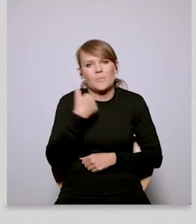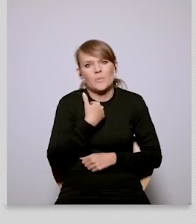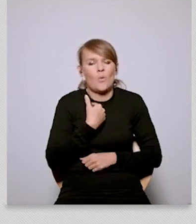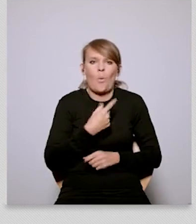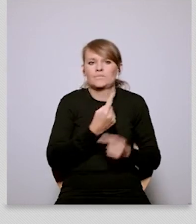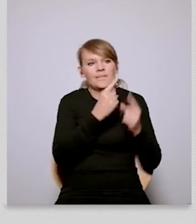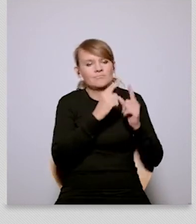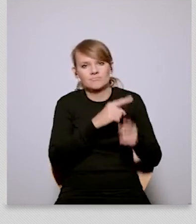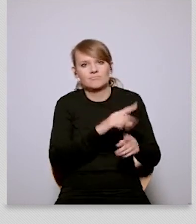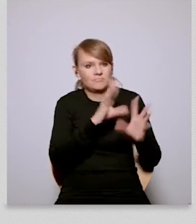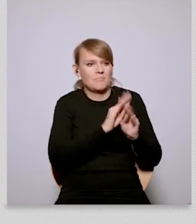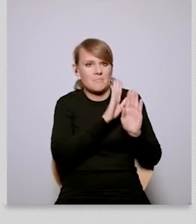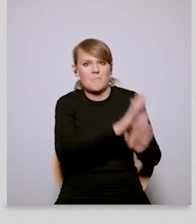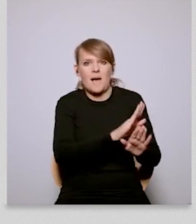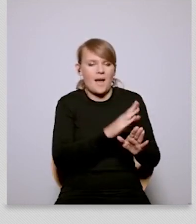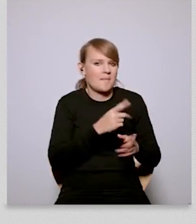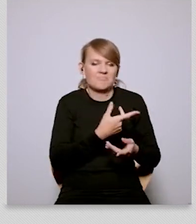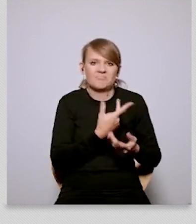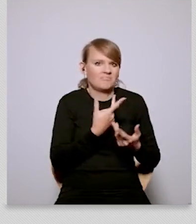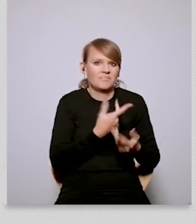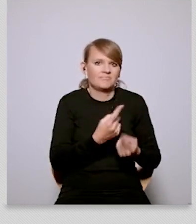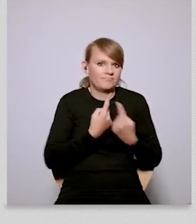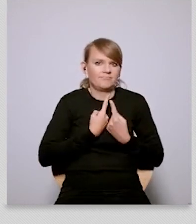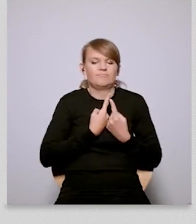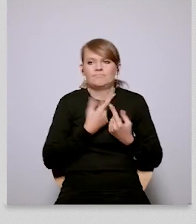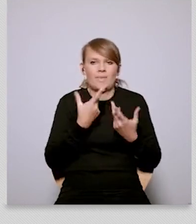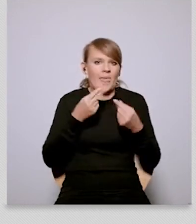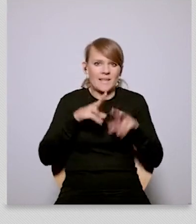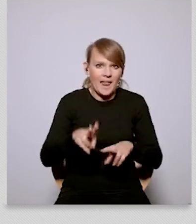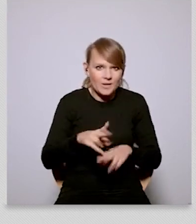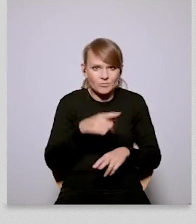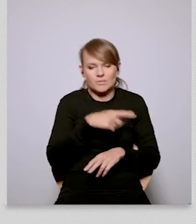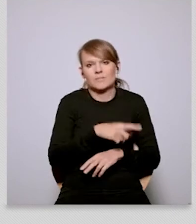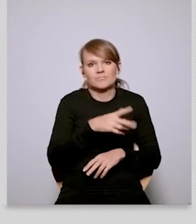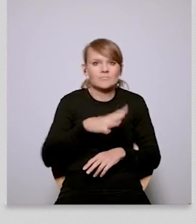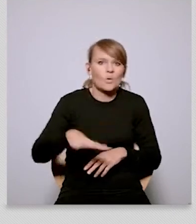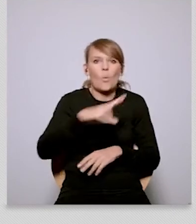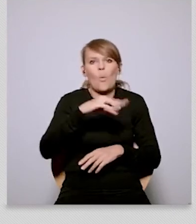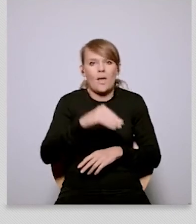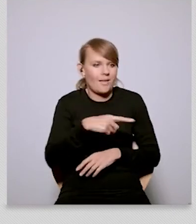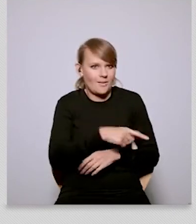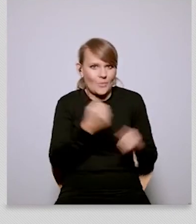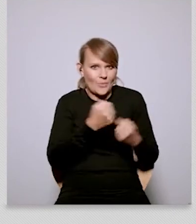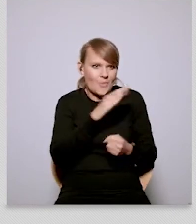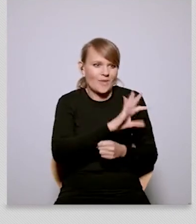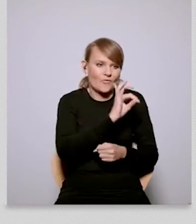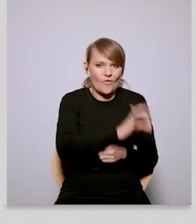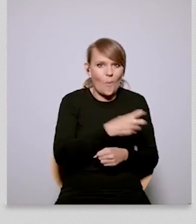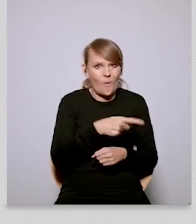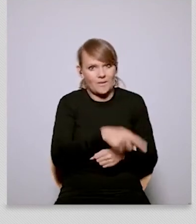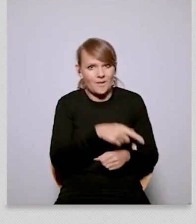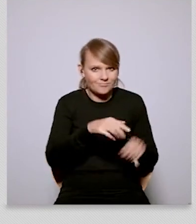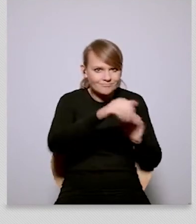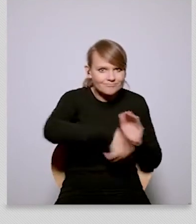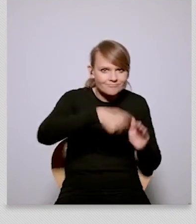energetycznie krajów Unii Europejskiej być może no na świecie pewnie nie ale w Unii Europejskiej na pewno natomiast to się zaczęło też zmieniać i dla mnie